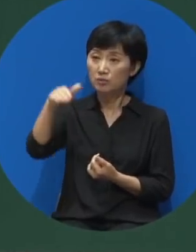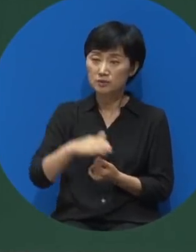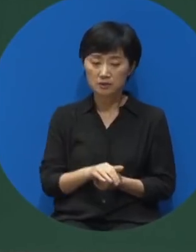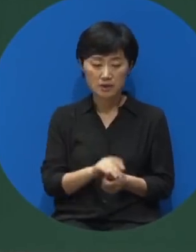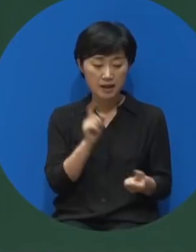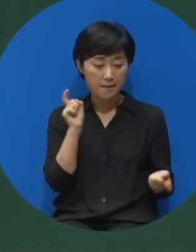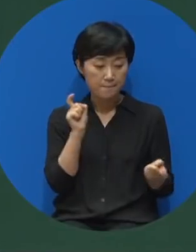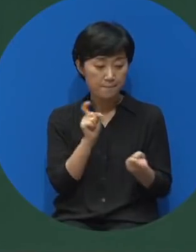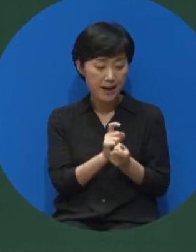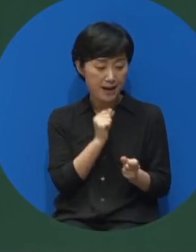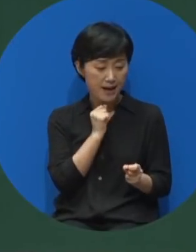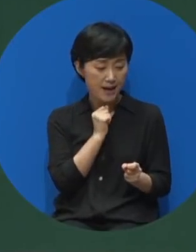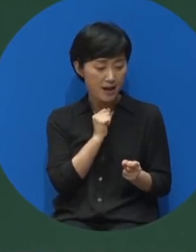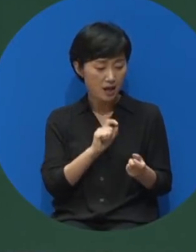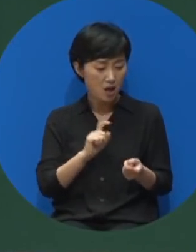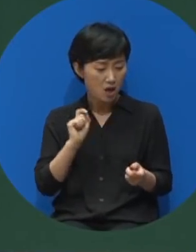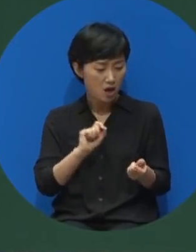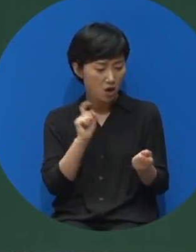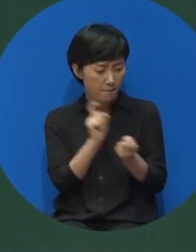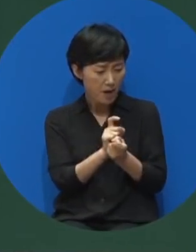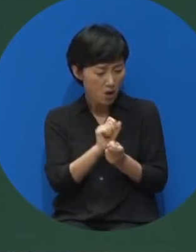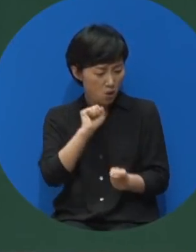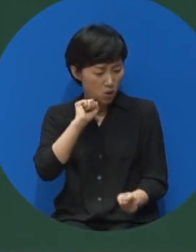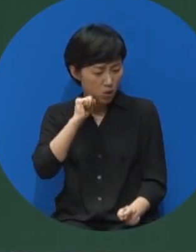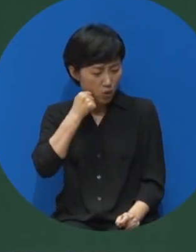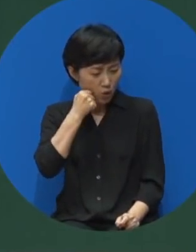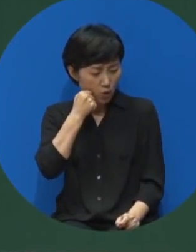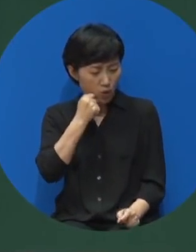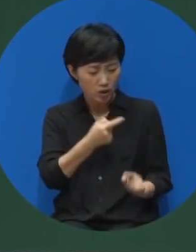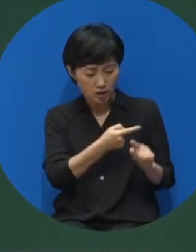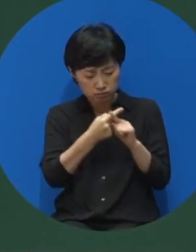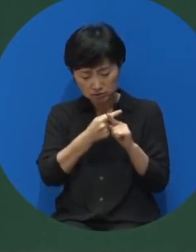것보다는 이 속에 있는 것이 훨씬 좋습니다.